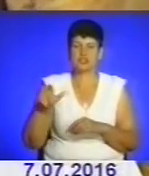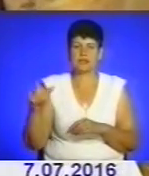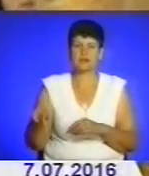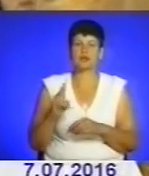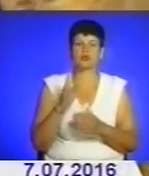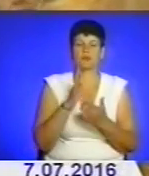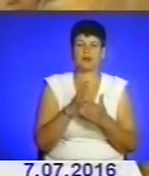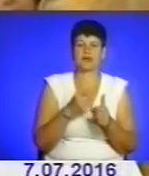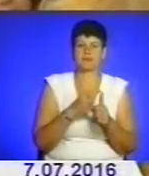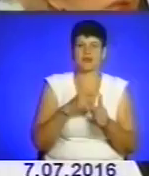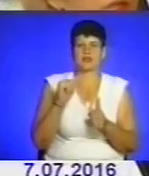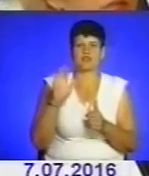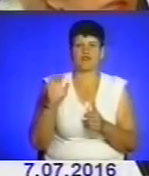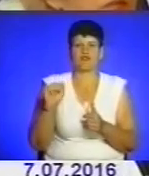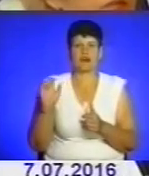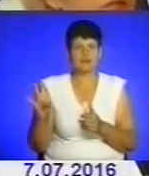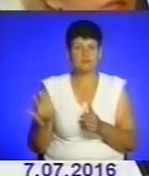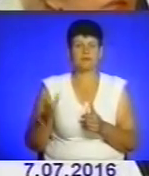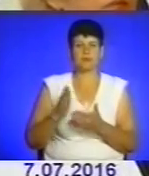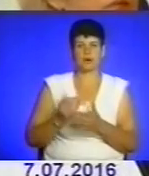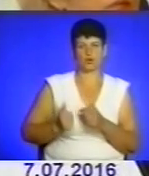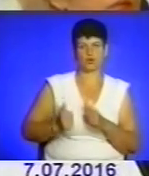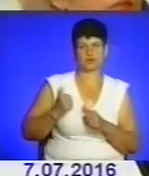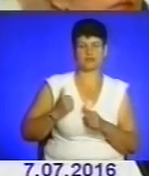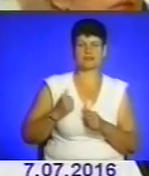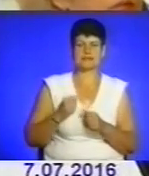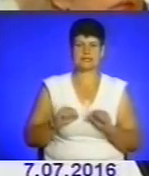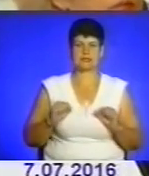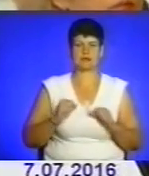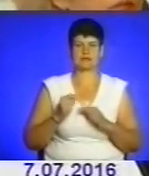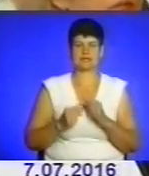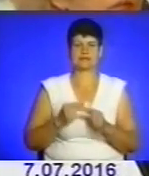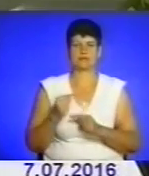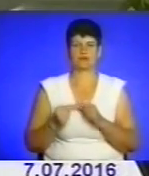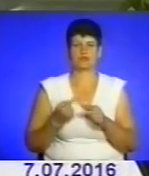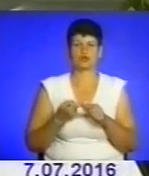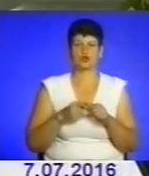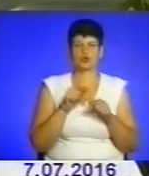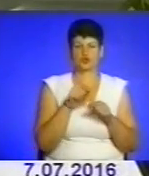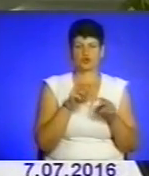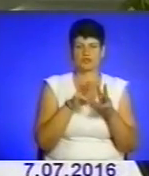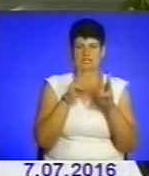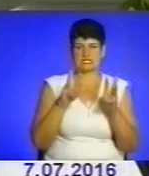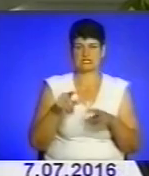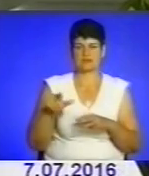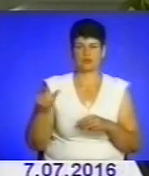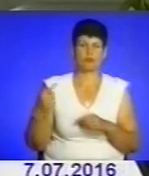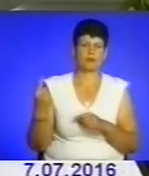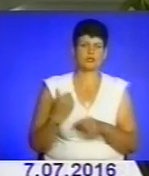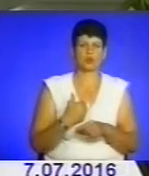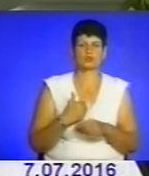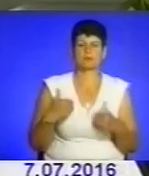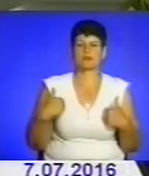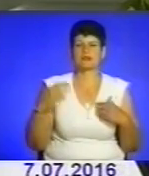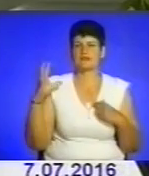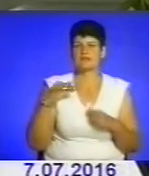ім'я Іван, мають гордитися ним та старатися наслідувати цього святого. В цей день хочеться привітати найперше всіх